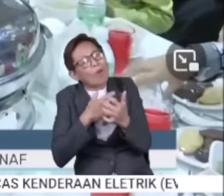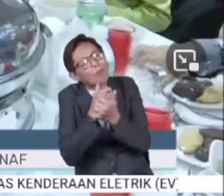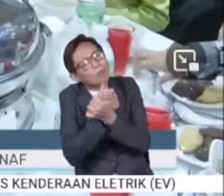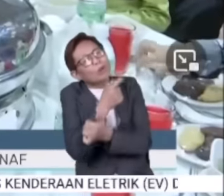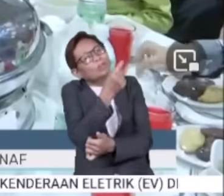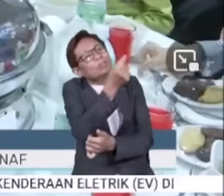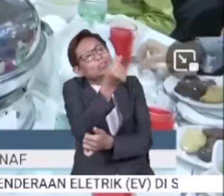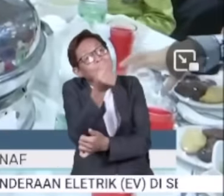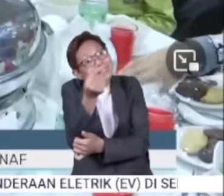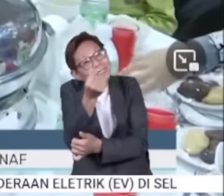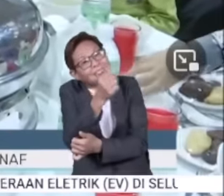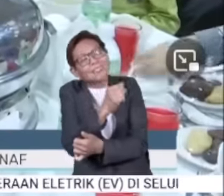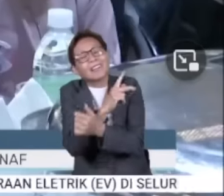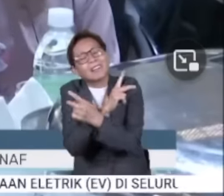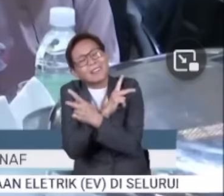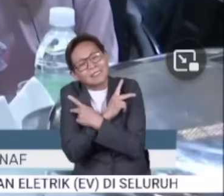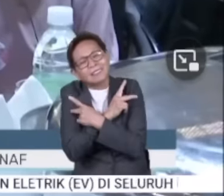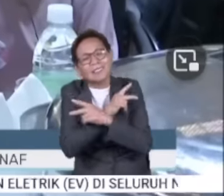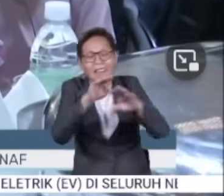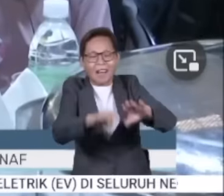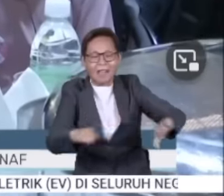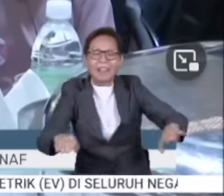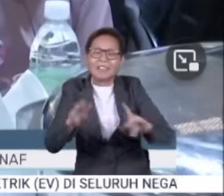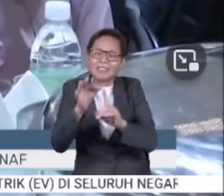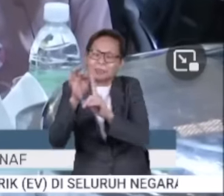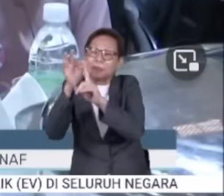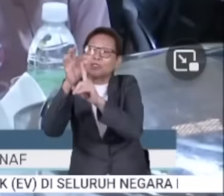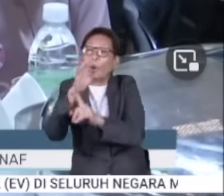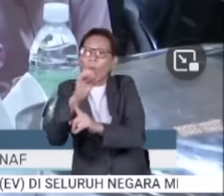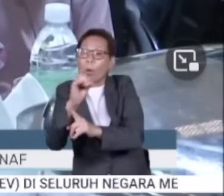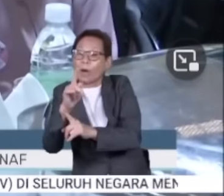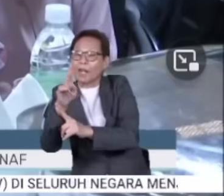kepada anak-anak istimewa dan asnaf.